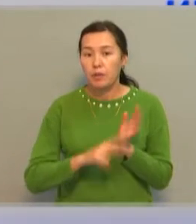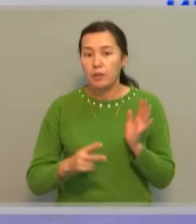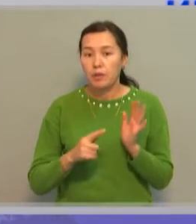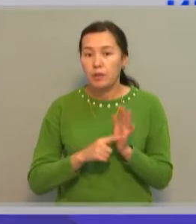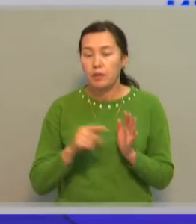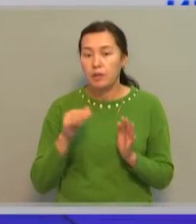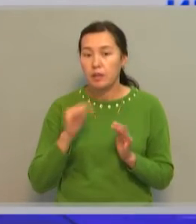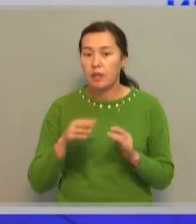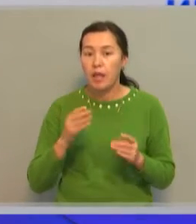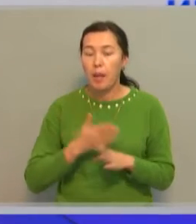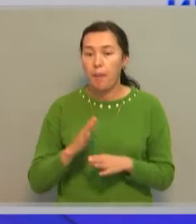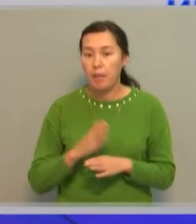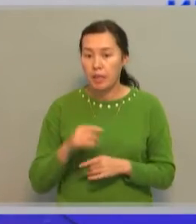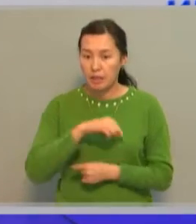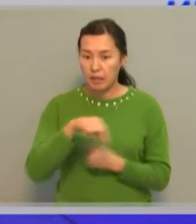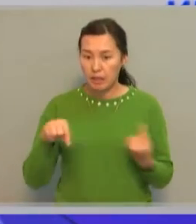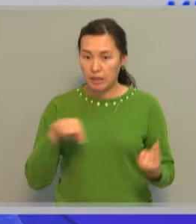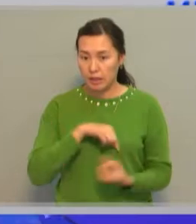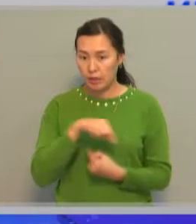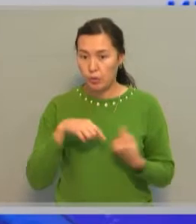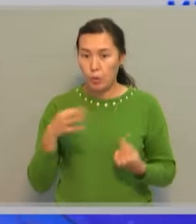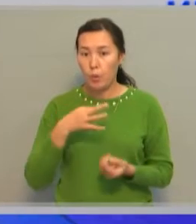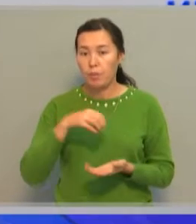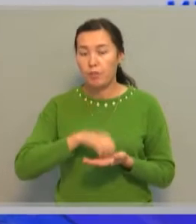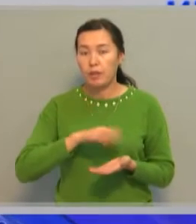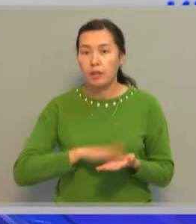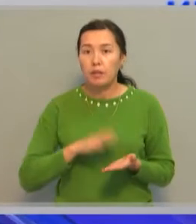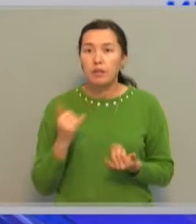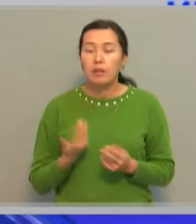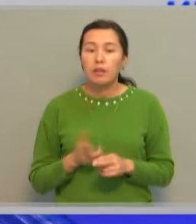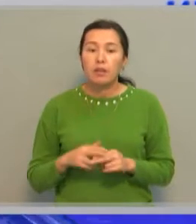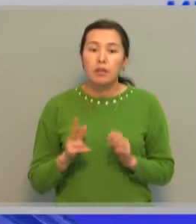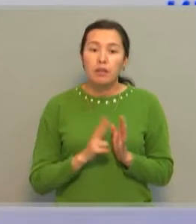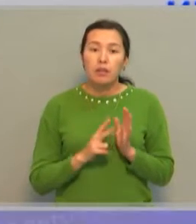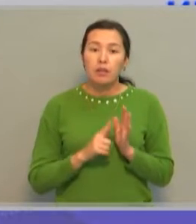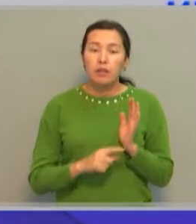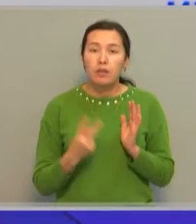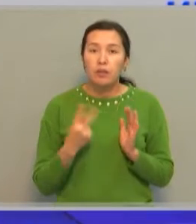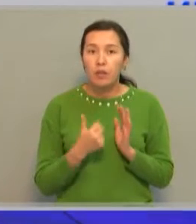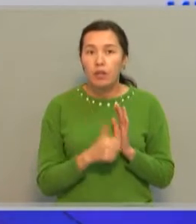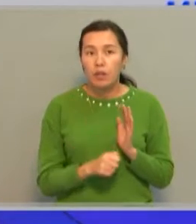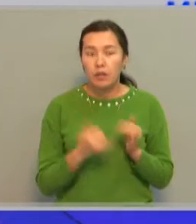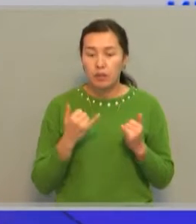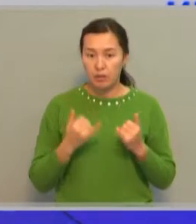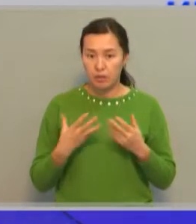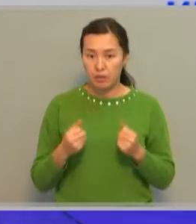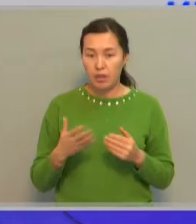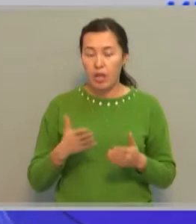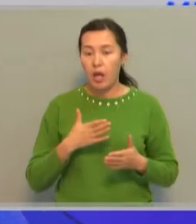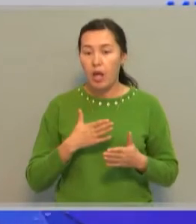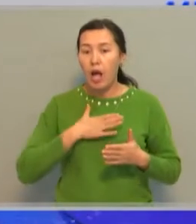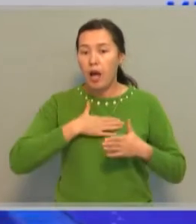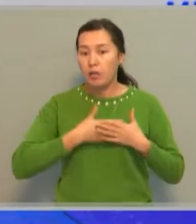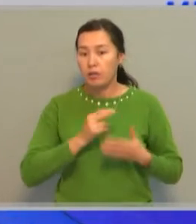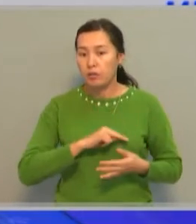мыңнан астам шағын және орта кәсіпкерлік субъектілері ресми түрде тіркелген болса, оның 72600-і қазіргі таңда белсенді түрде